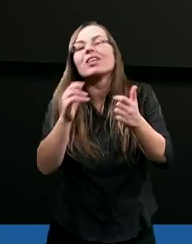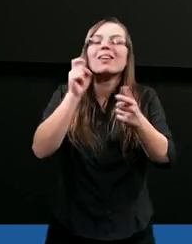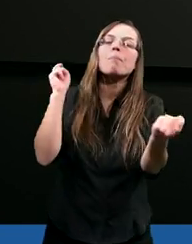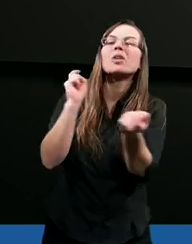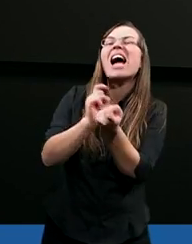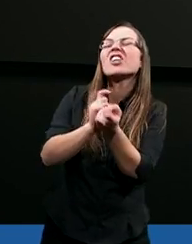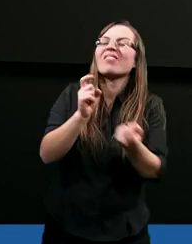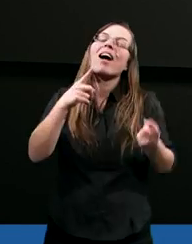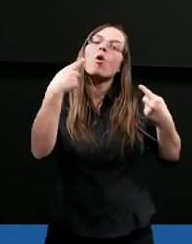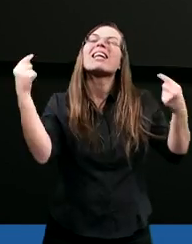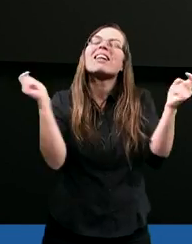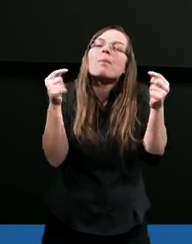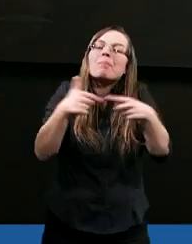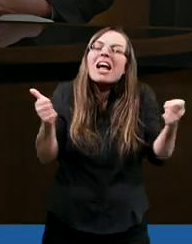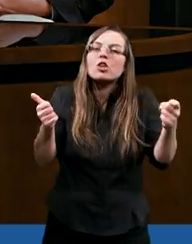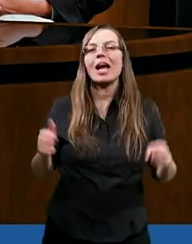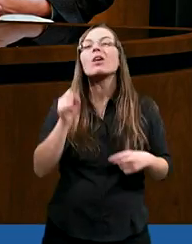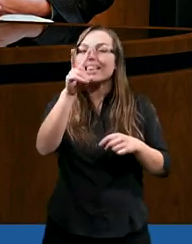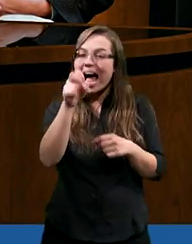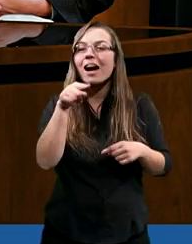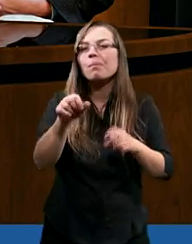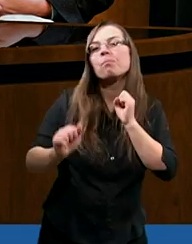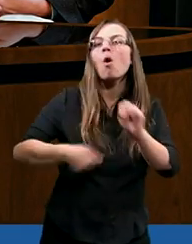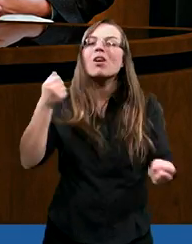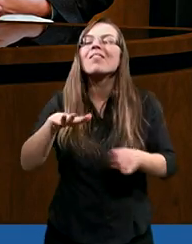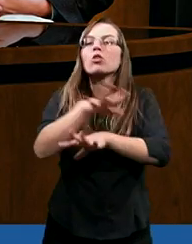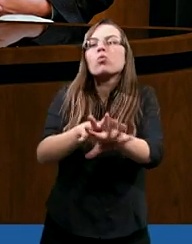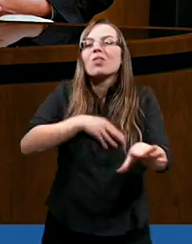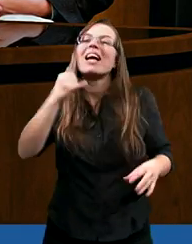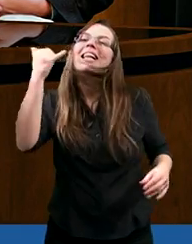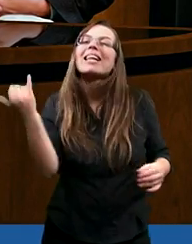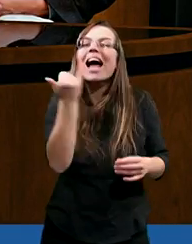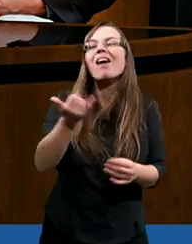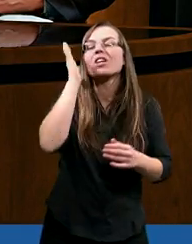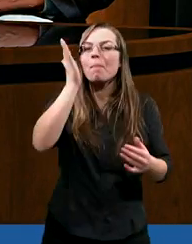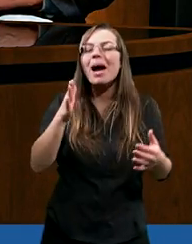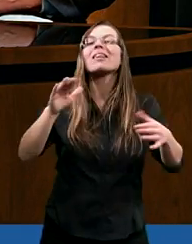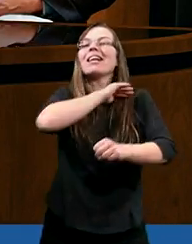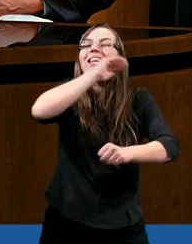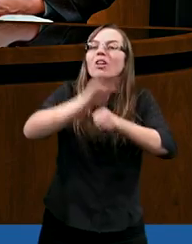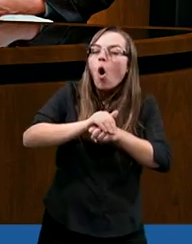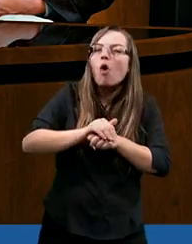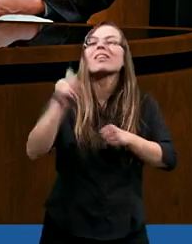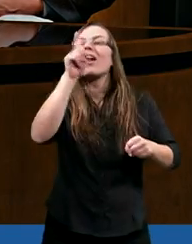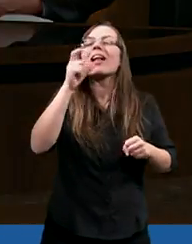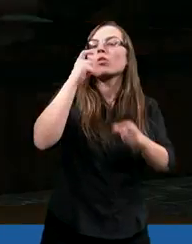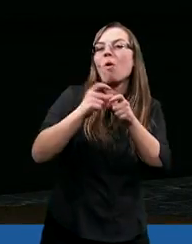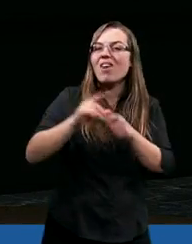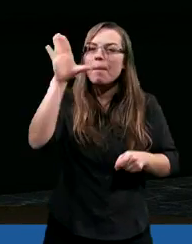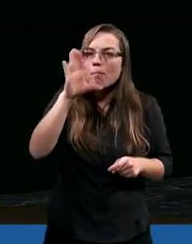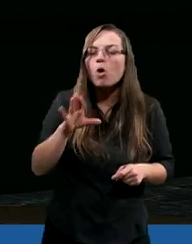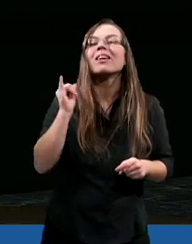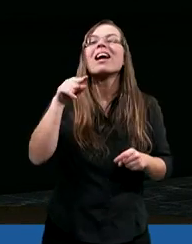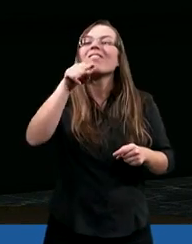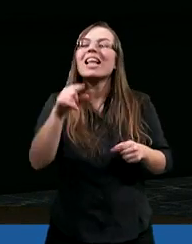przeciwnego, sprzecznego. Proszę bardzo. Tak, ponieważ Duch Święty zawsze będzie w harmonii ze Słowem Bożym i w